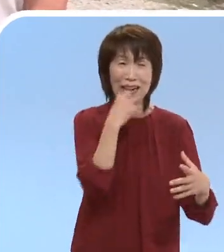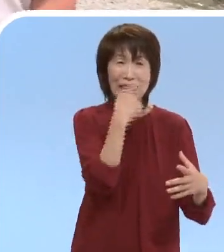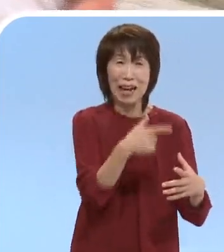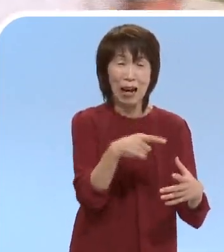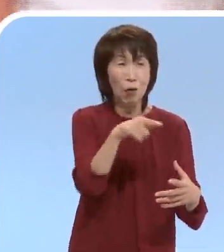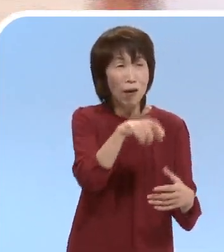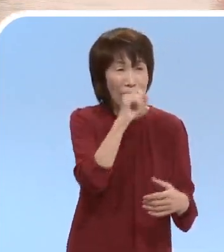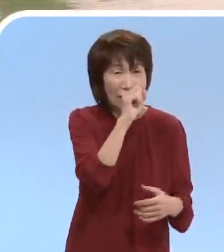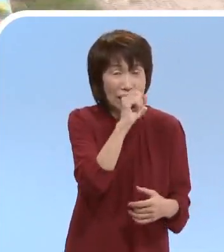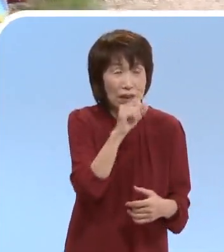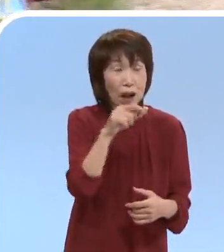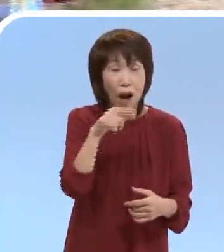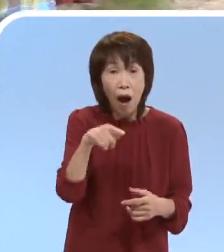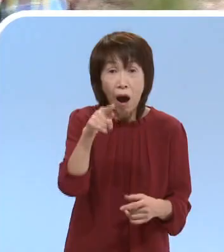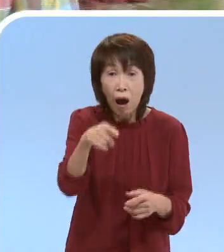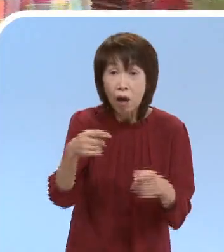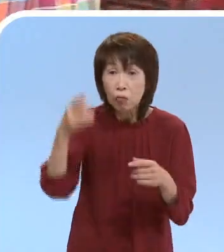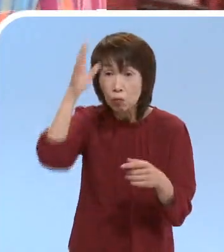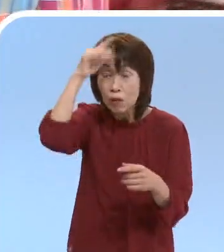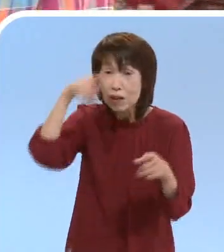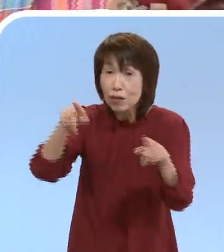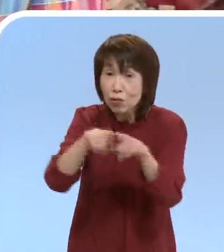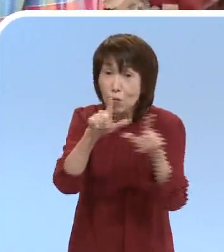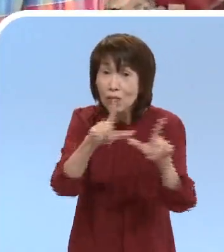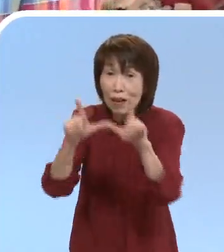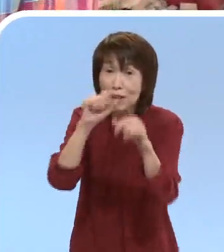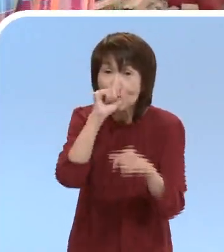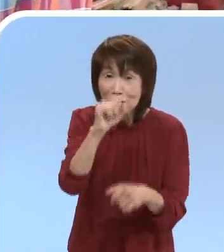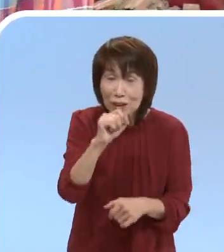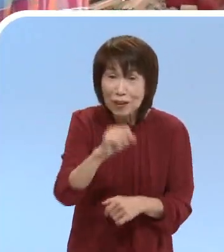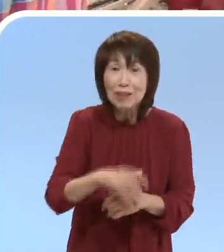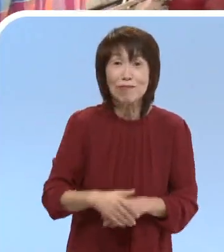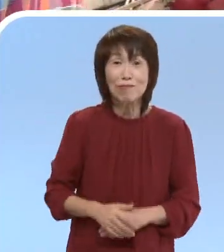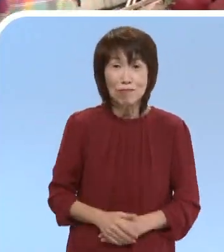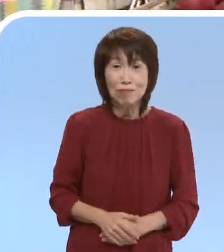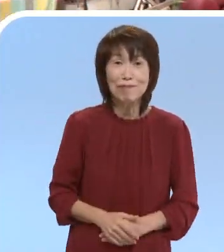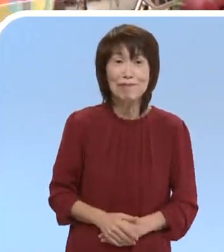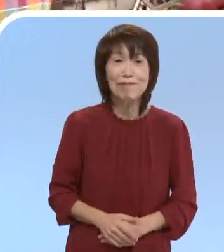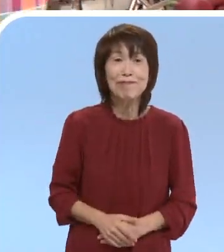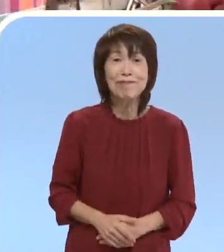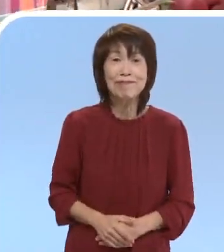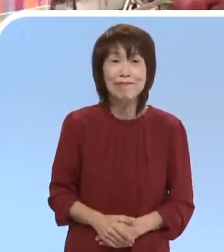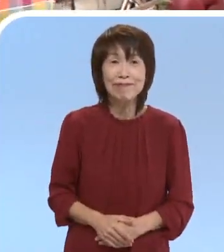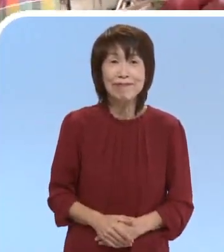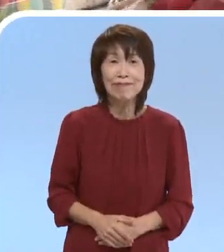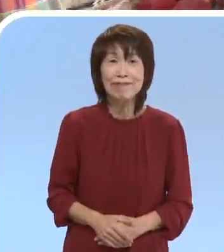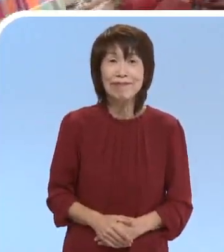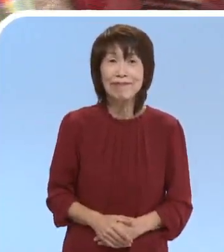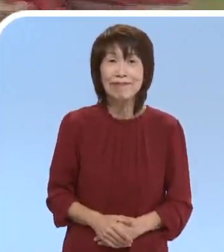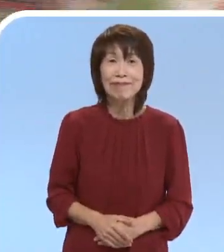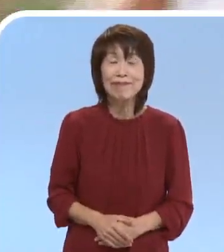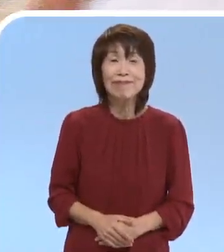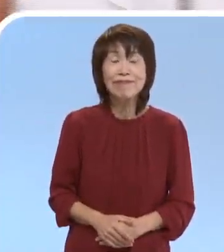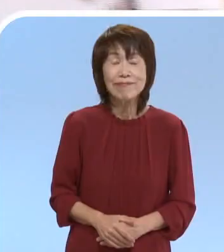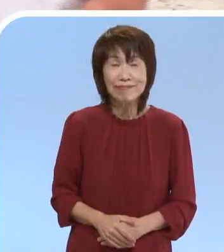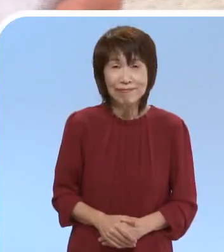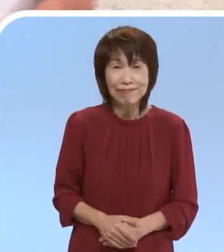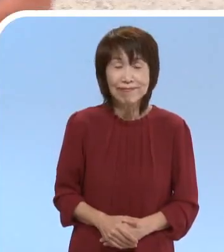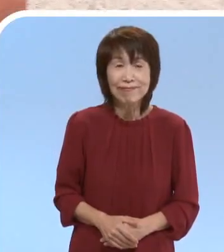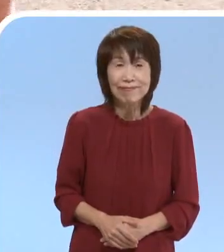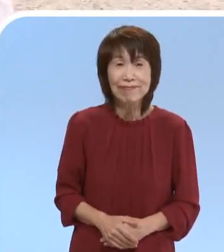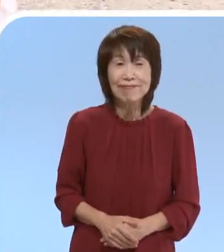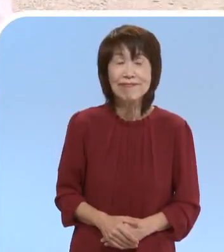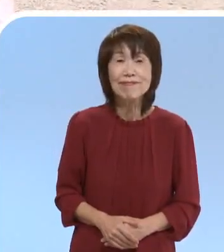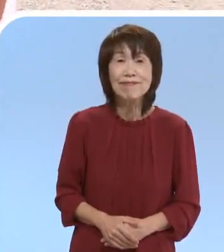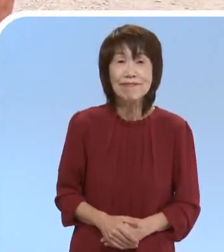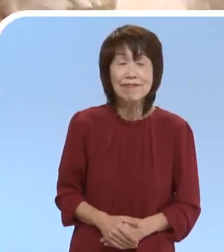ね。私もこう低カロリーの方が嬉しいんで、 一緒に育ててもらったらいいですか？ 仲いいですね。ちょっと